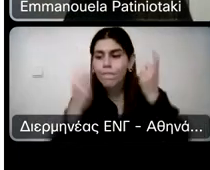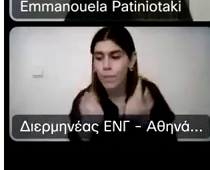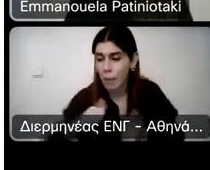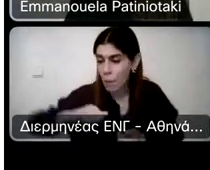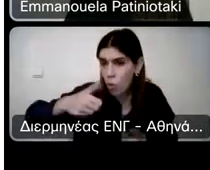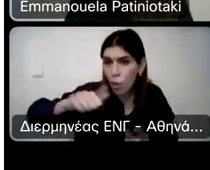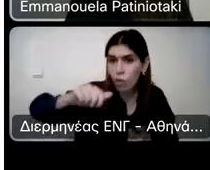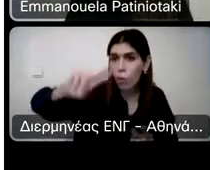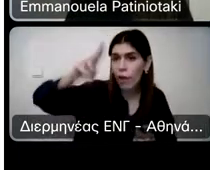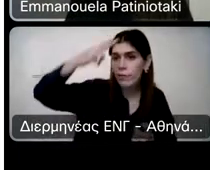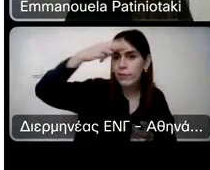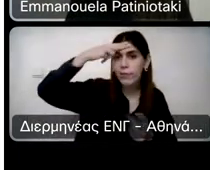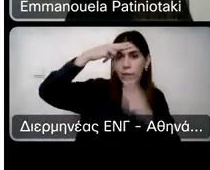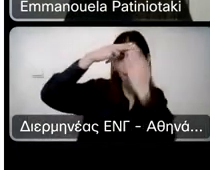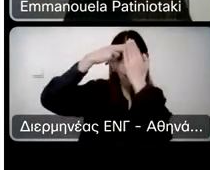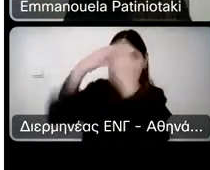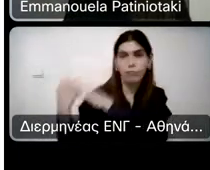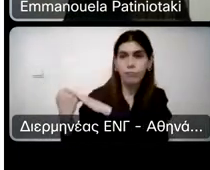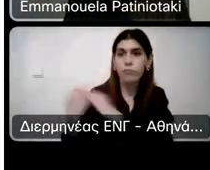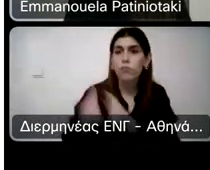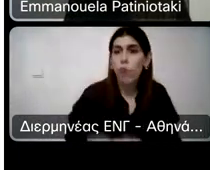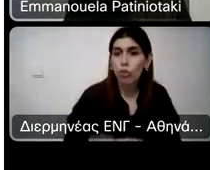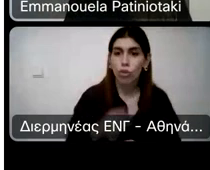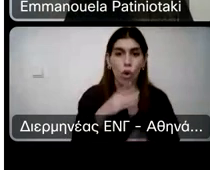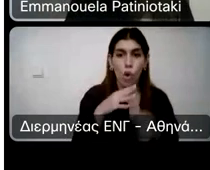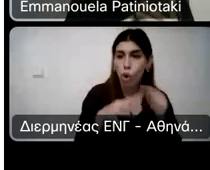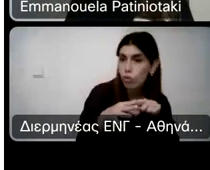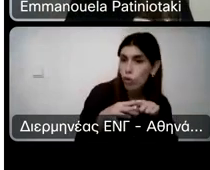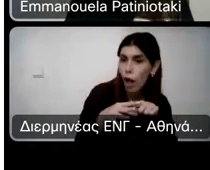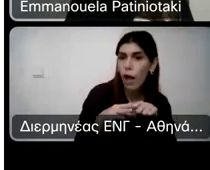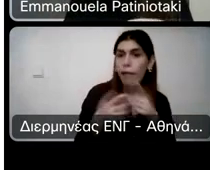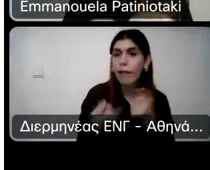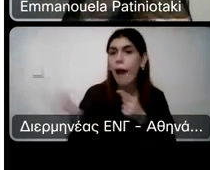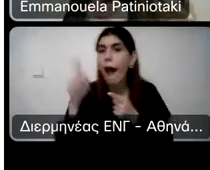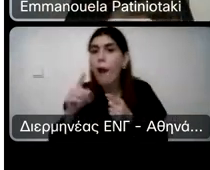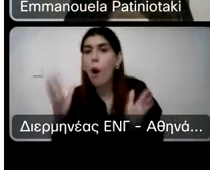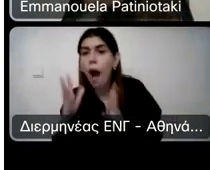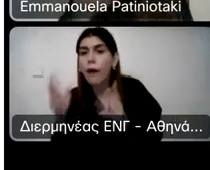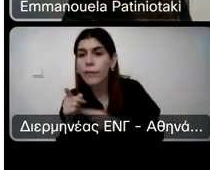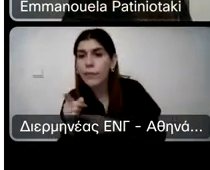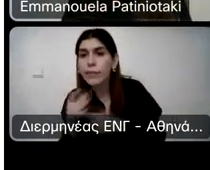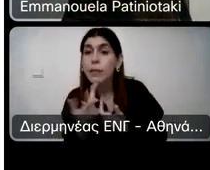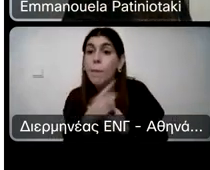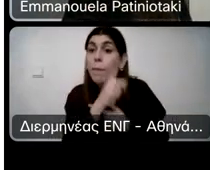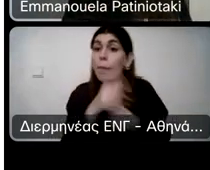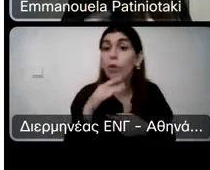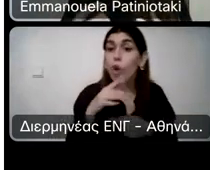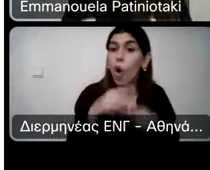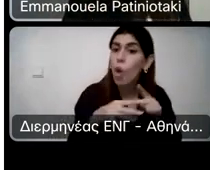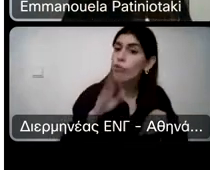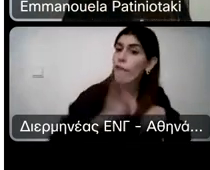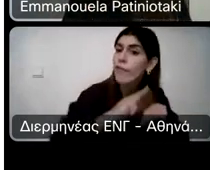στίγμα. Είναι στην πραγματικότητα στη γλώσσα ή είναι κάπου αλλού. Και αν δεν είναι στη γλώσσα, μήπως η γλώσσα μας οδηγεί